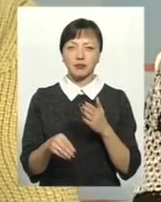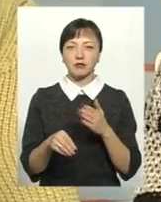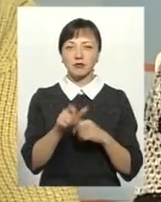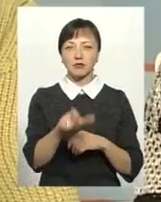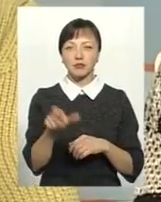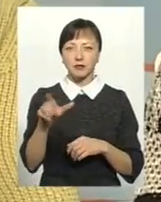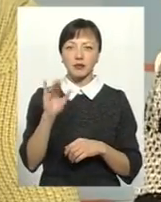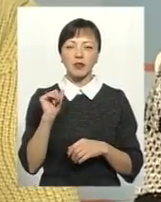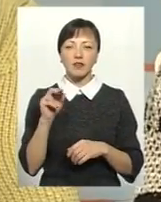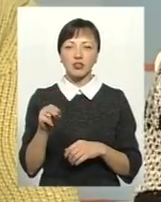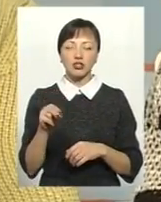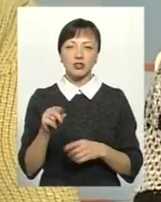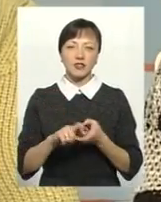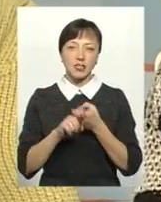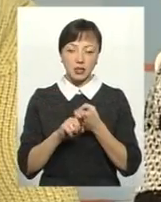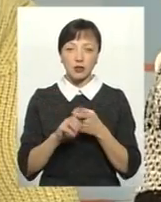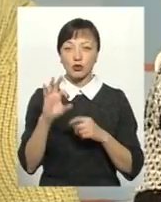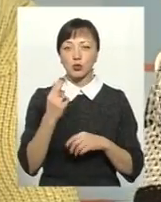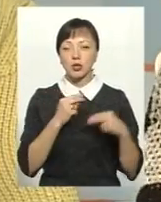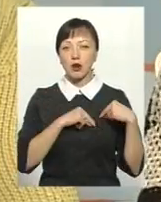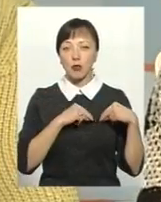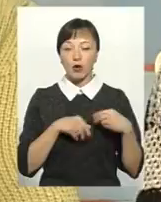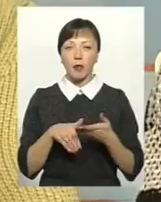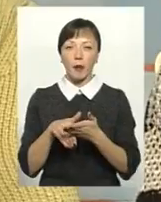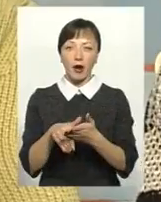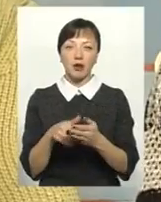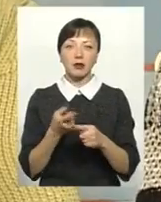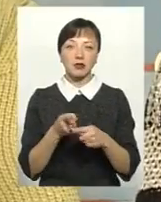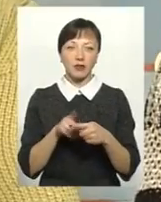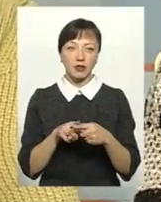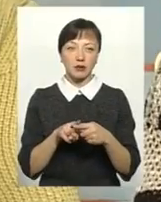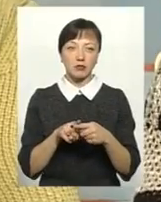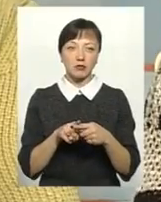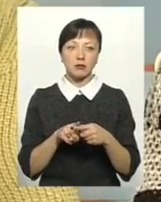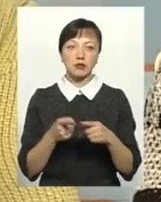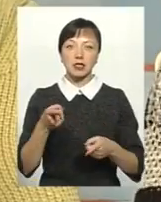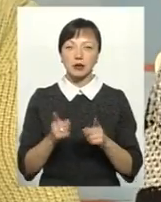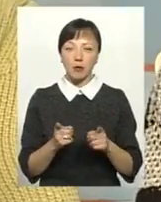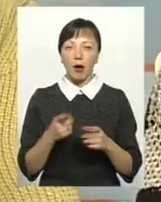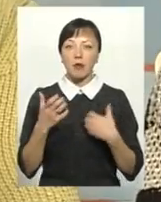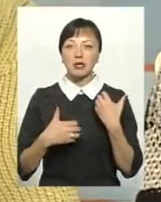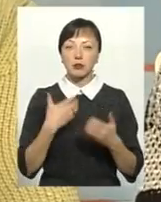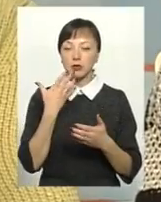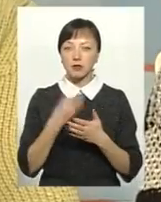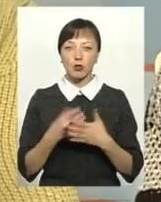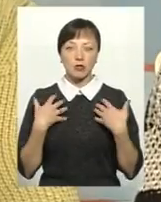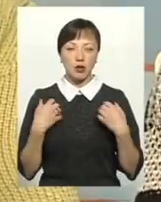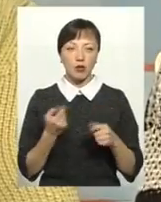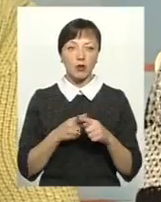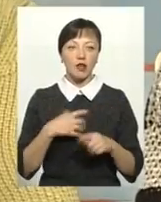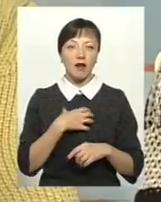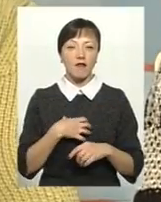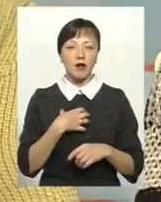людей ВИЧ-инфицированных. И социальный работник помогает ему в этом действительно позаботиться о своем здоровье. Это